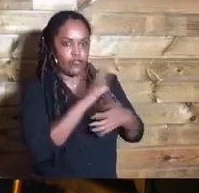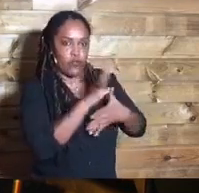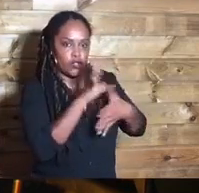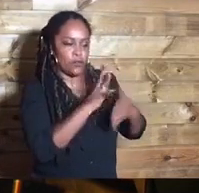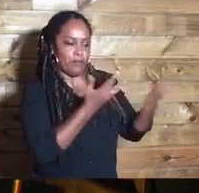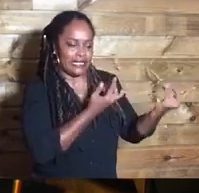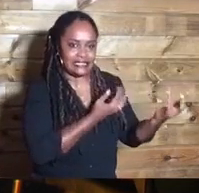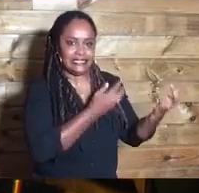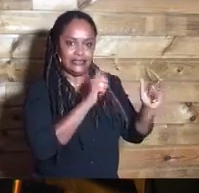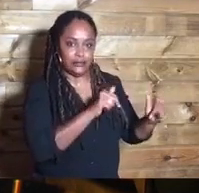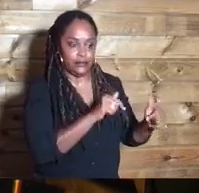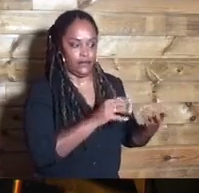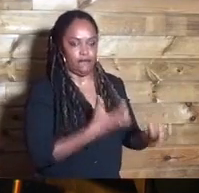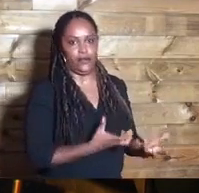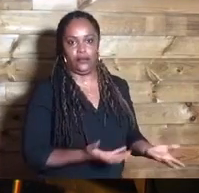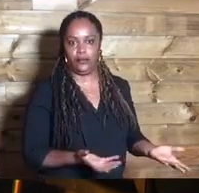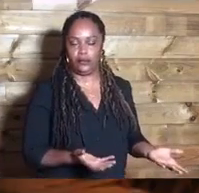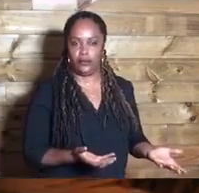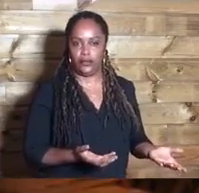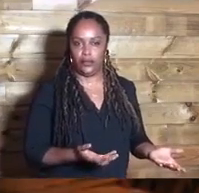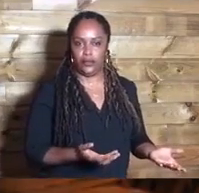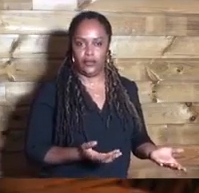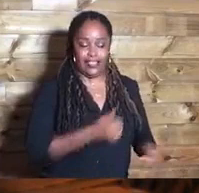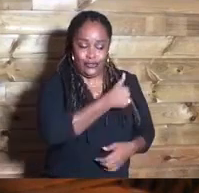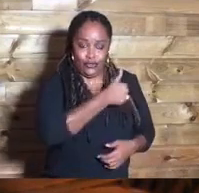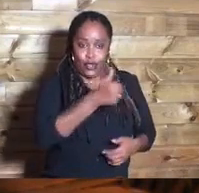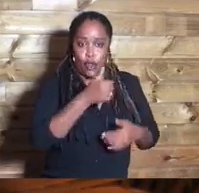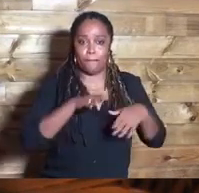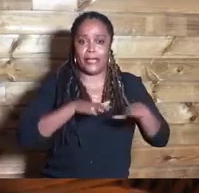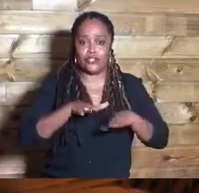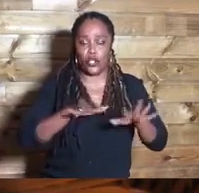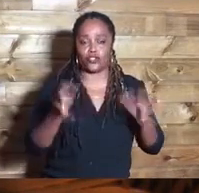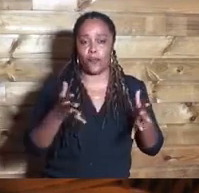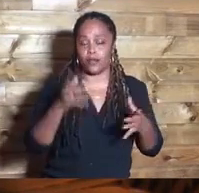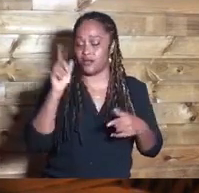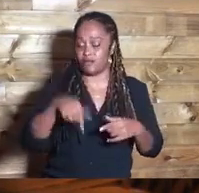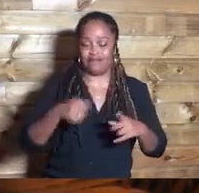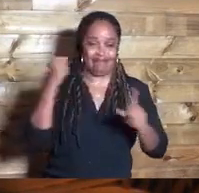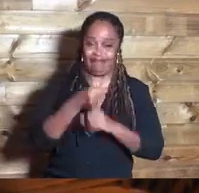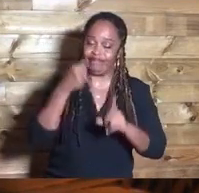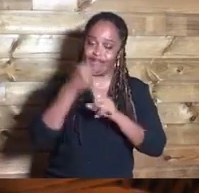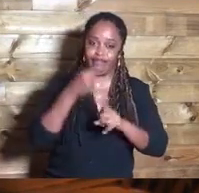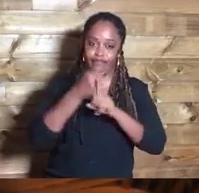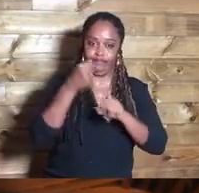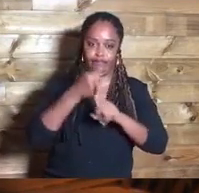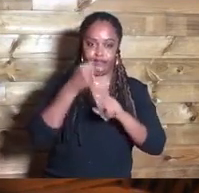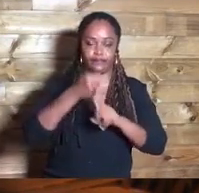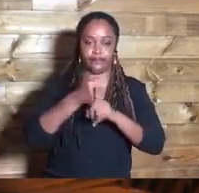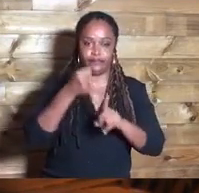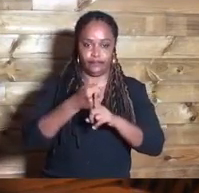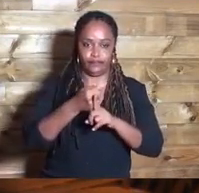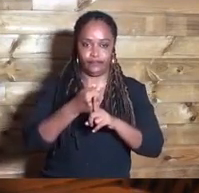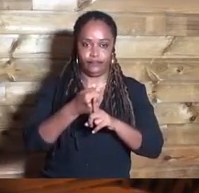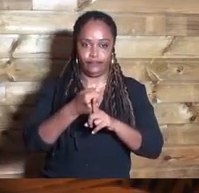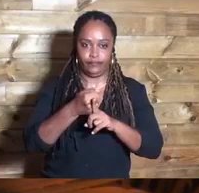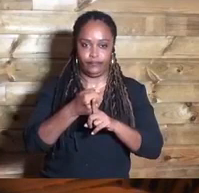celle bitin que nous tenions devant nous, c'était la lutte. Moi, personnellement, en cabine d'une